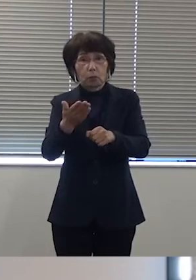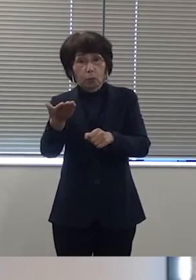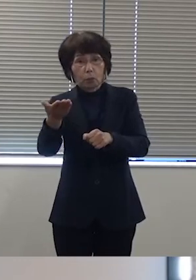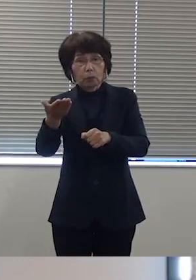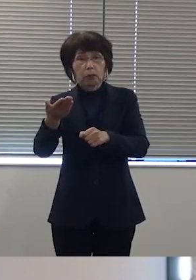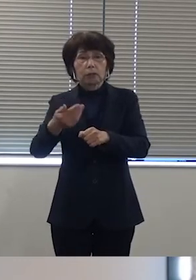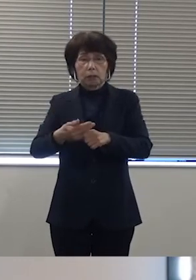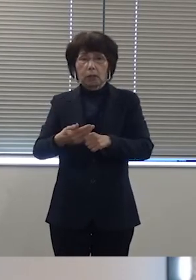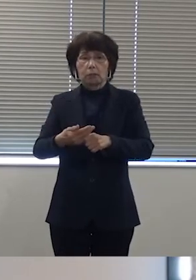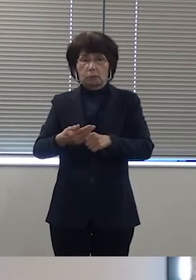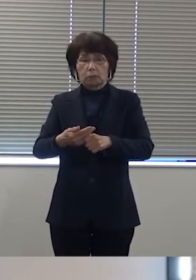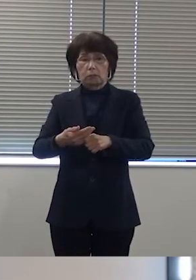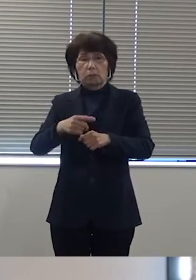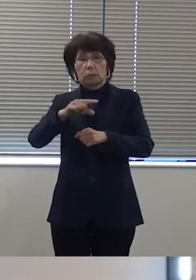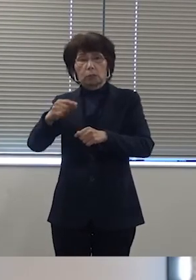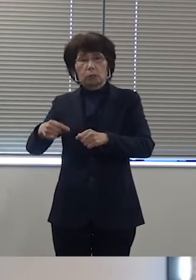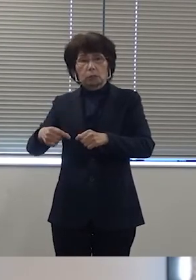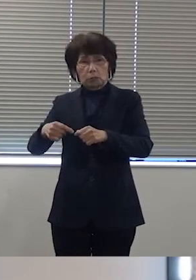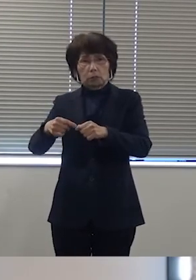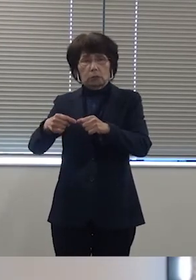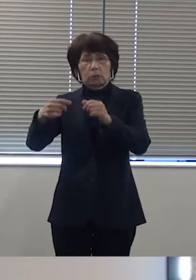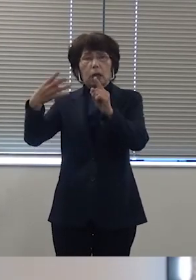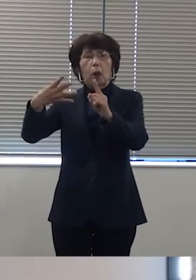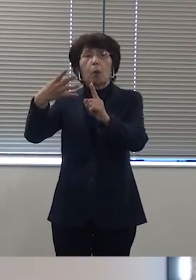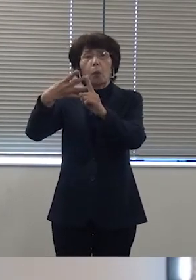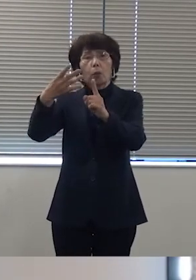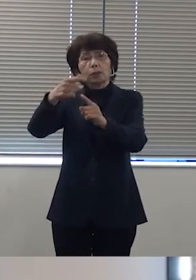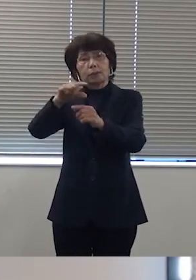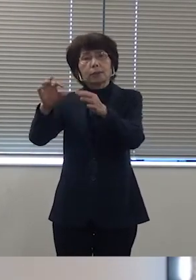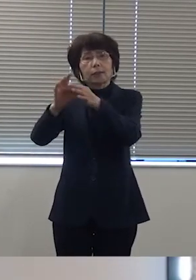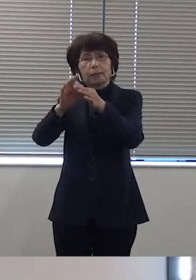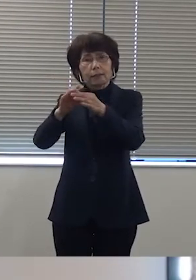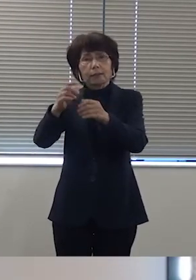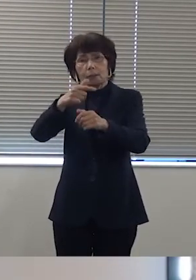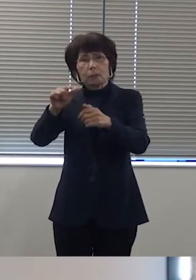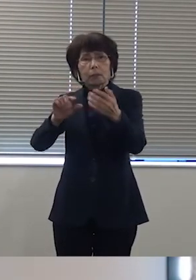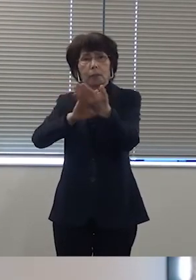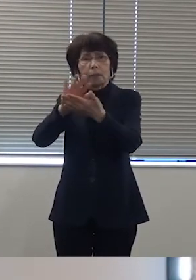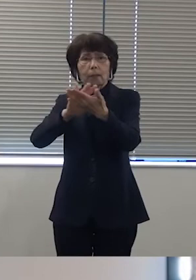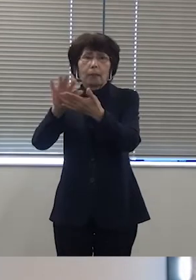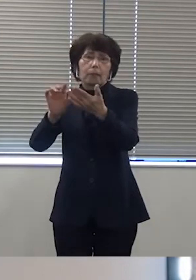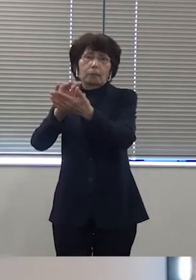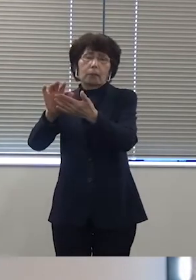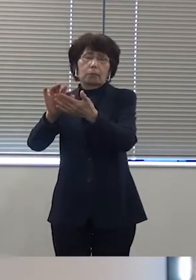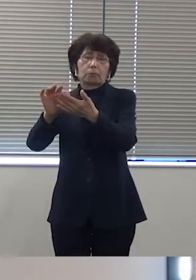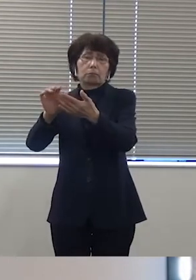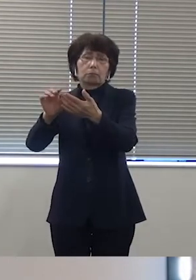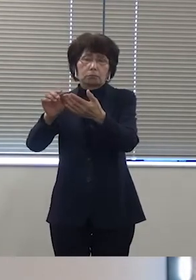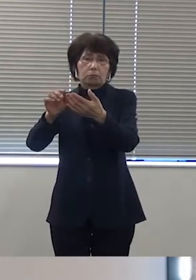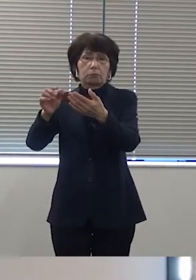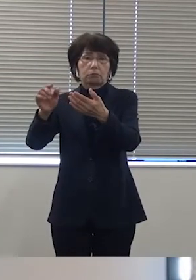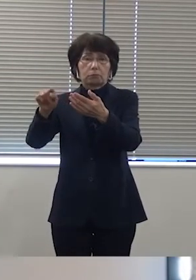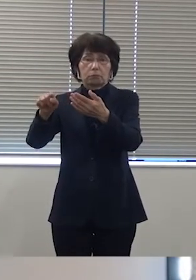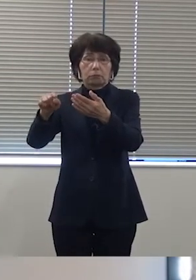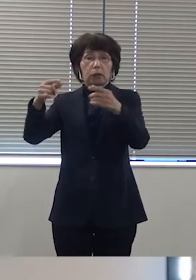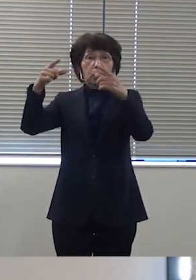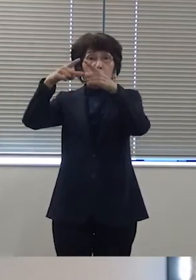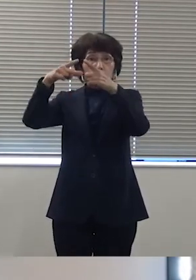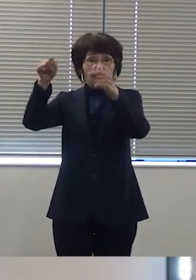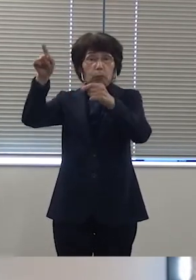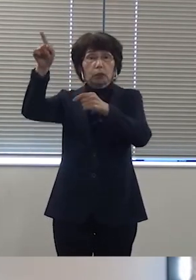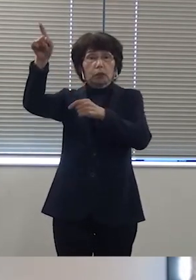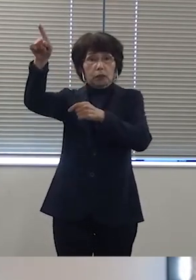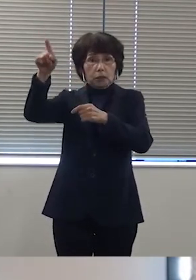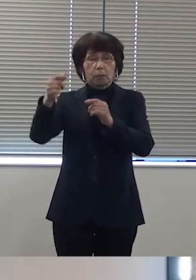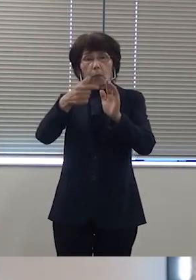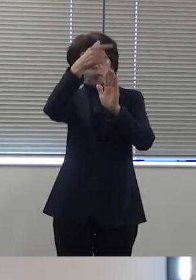まあ名刺としても、ここに書いてるあの今未来構想というのが最近国としても